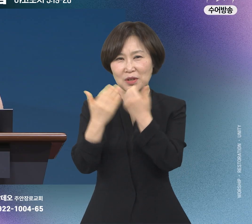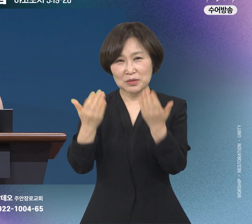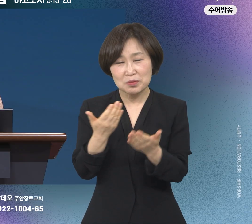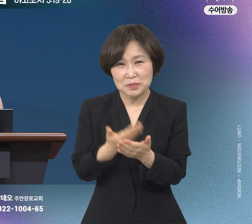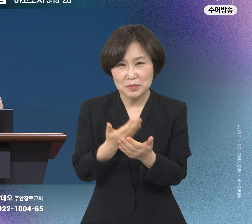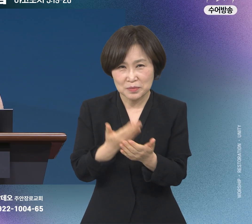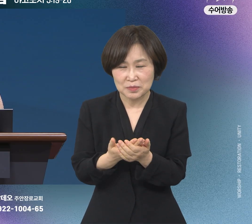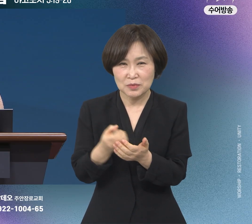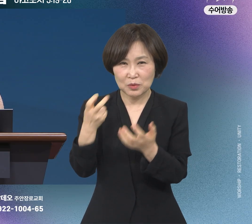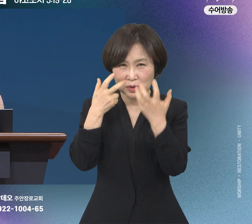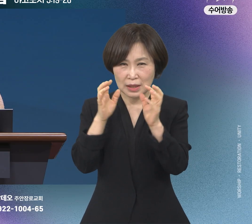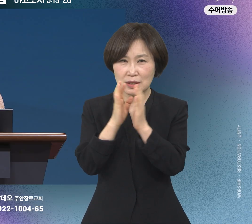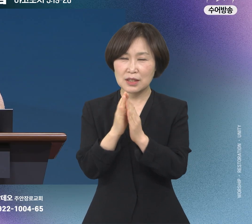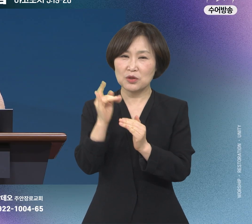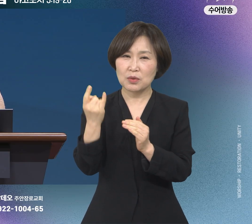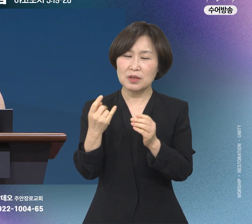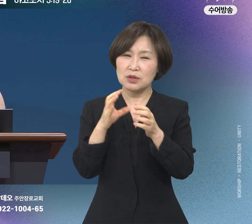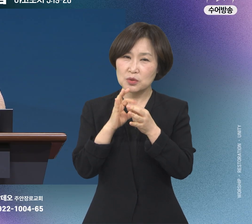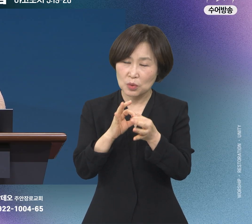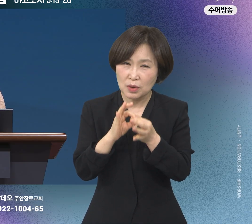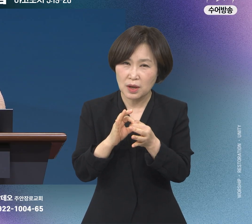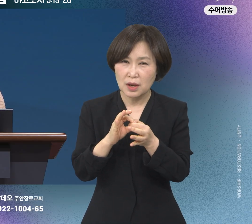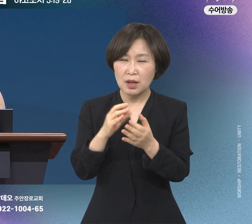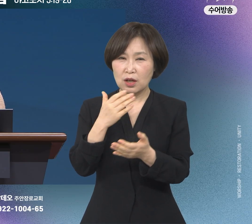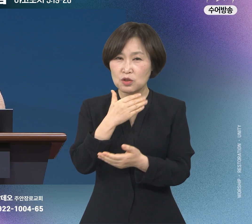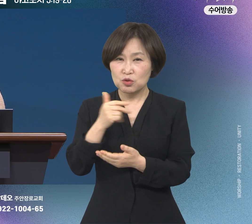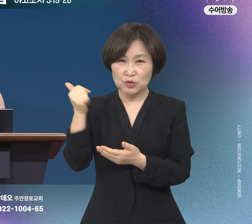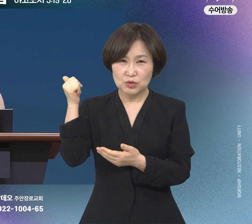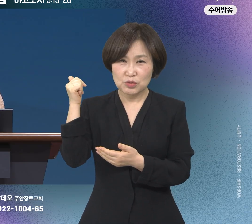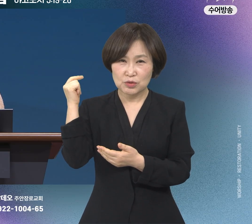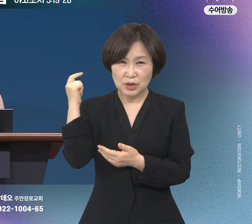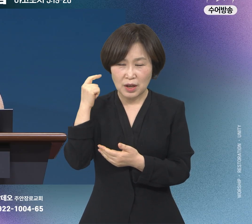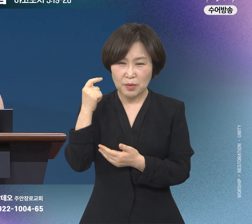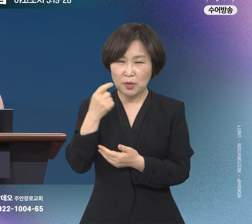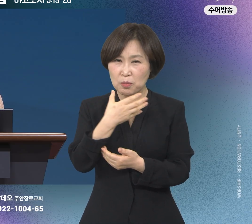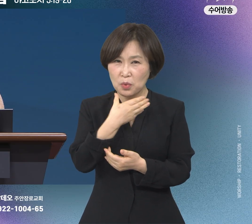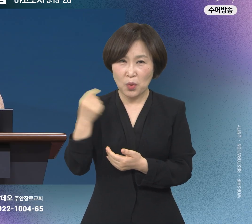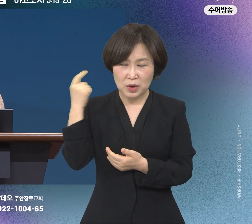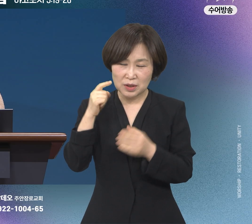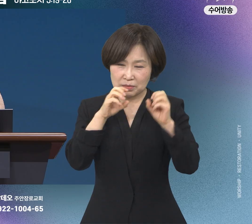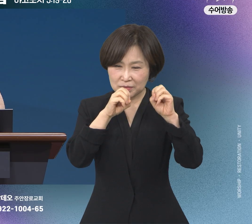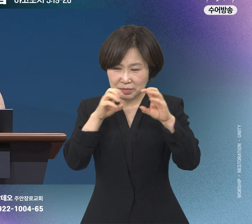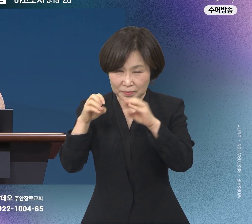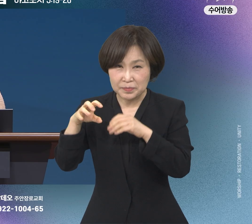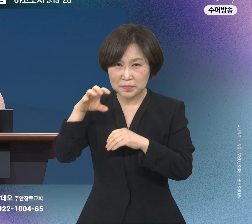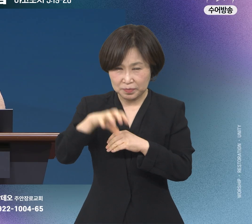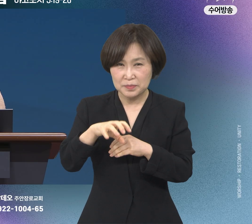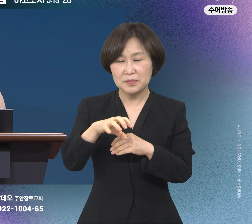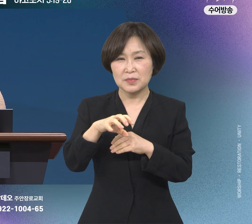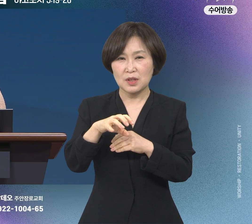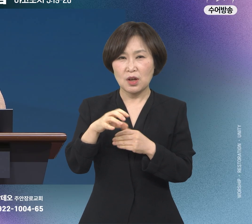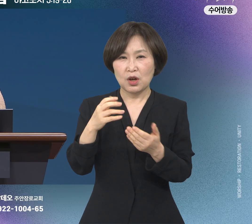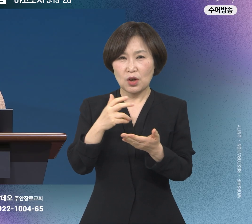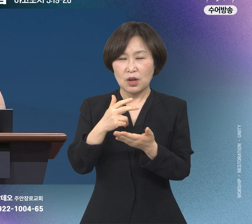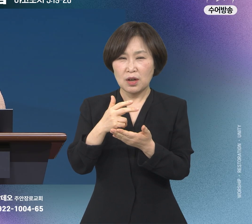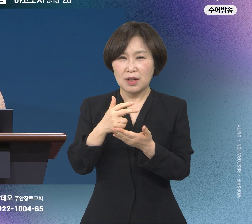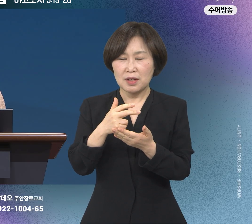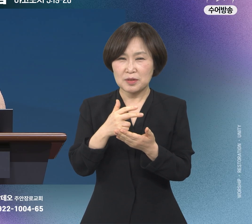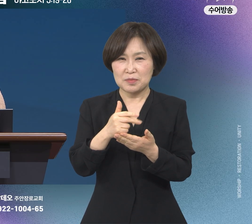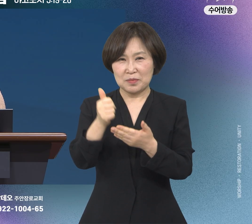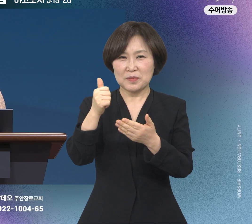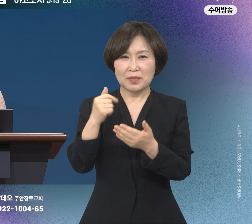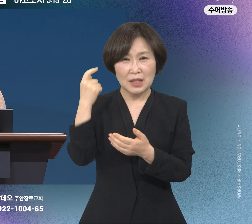다니엘 기도회를 통해 주의 복음이 필요한 모든 열방에 큰 은혜가 넘쳐 흐르도록 주님 인도하여 주시옵소서.